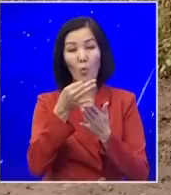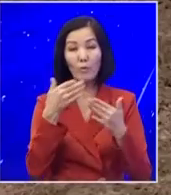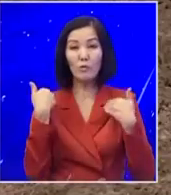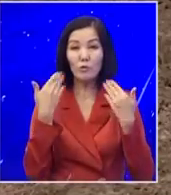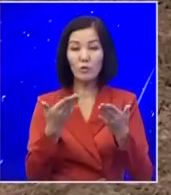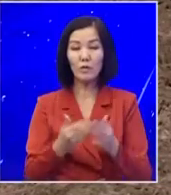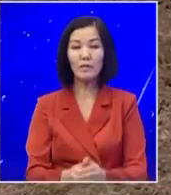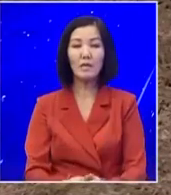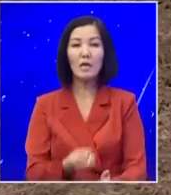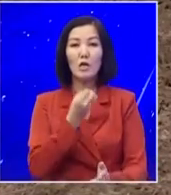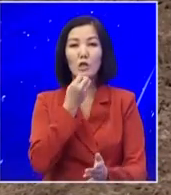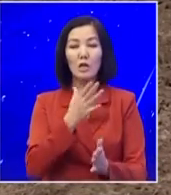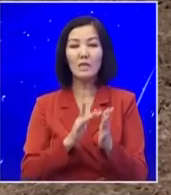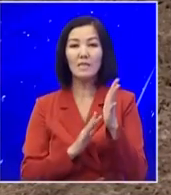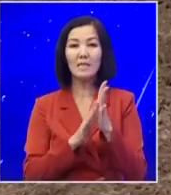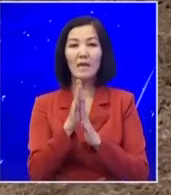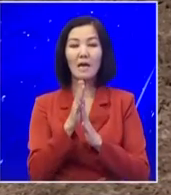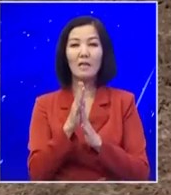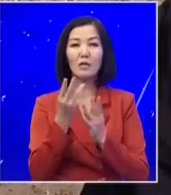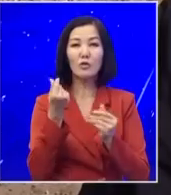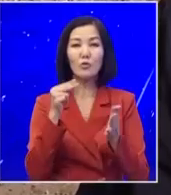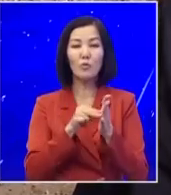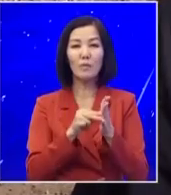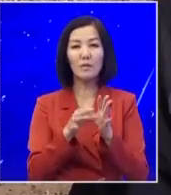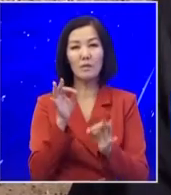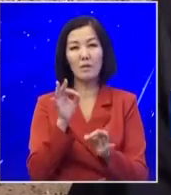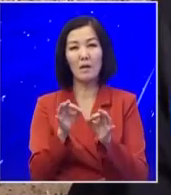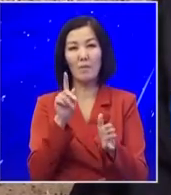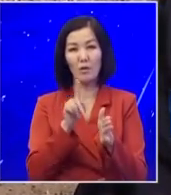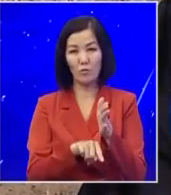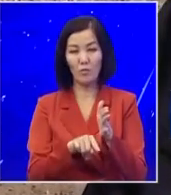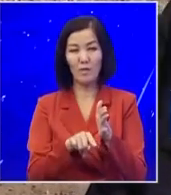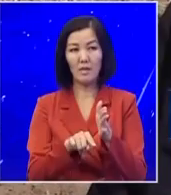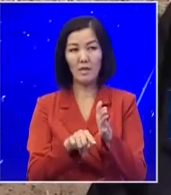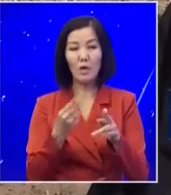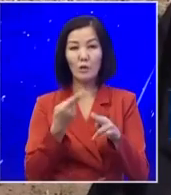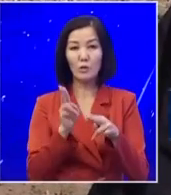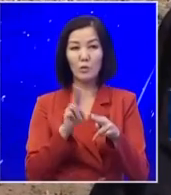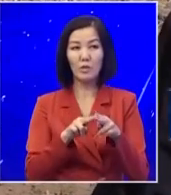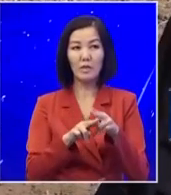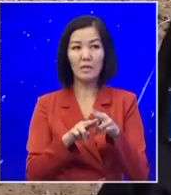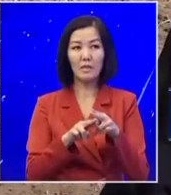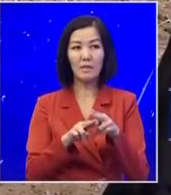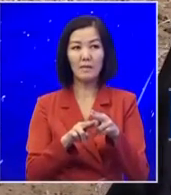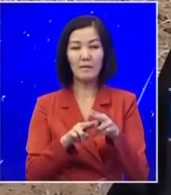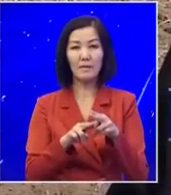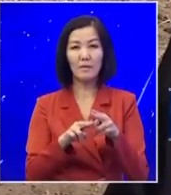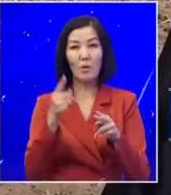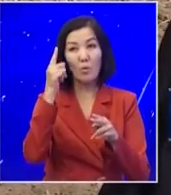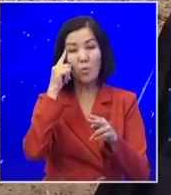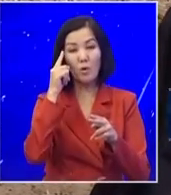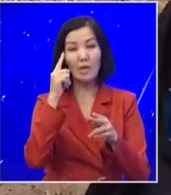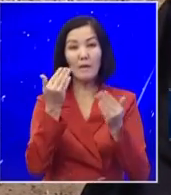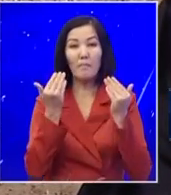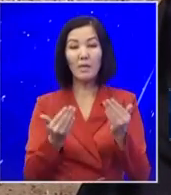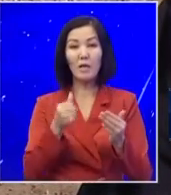жатыр. Жақсы дақыл, бағасы да шаруаға өте ыңғайлы. Сондықтан осы ойлап отырмыз, биылғы